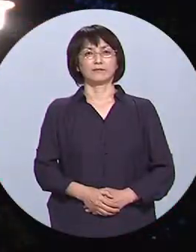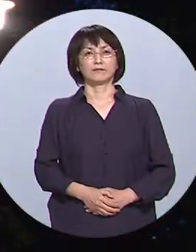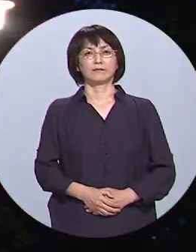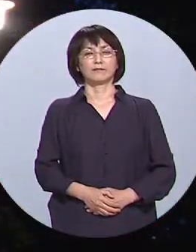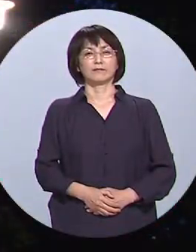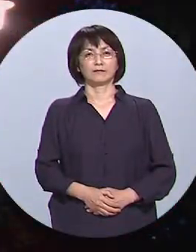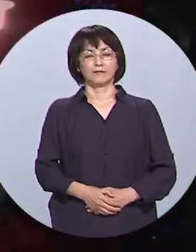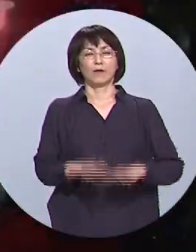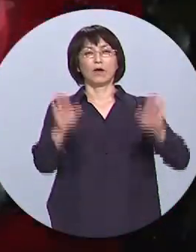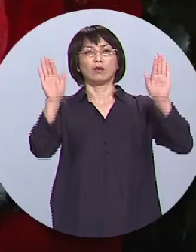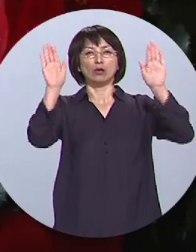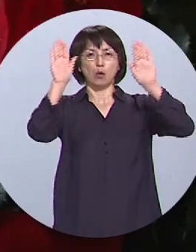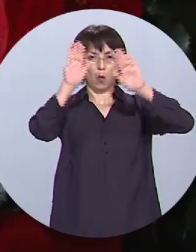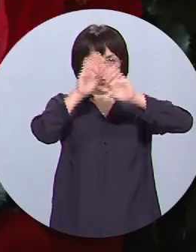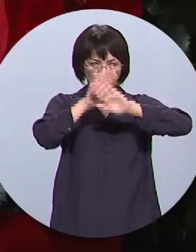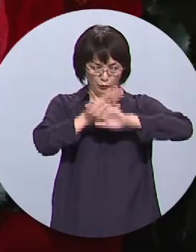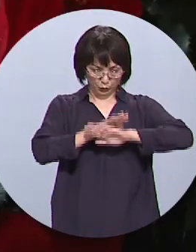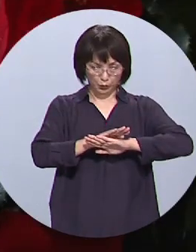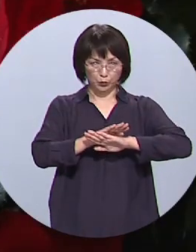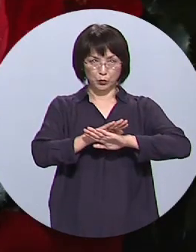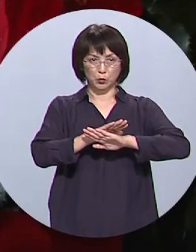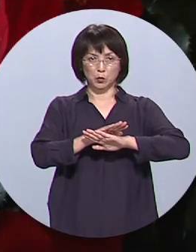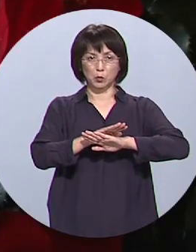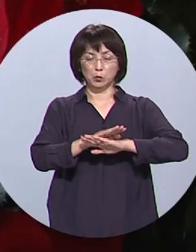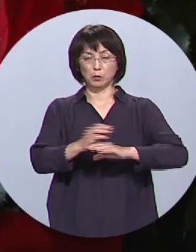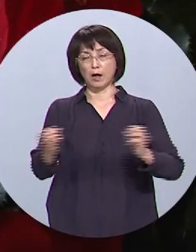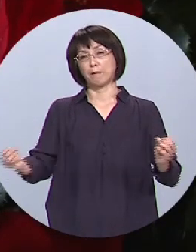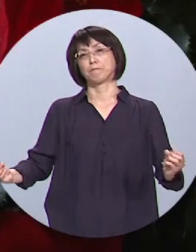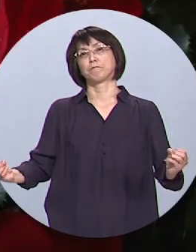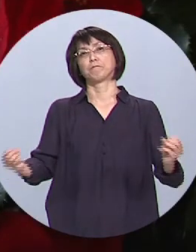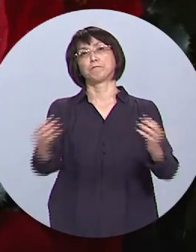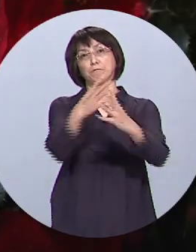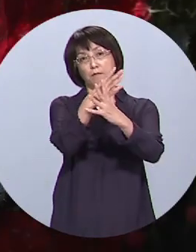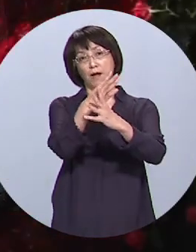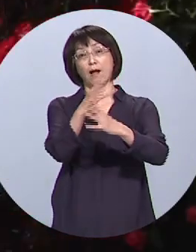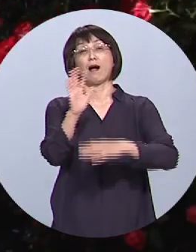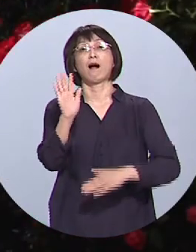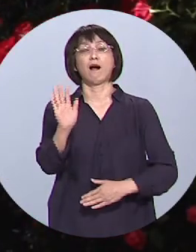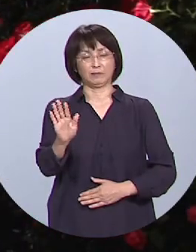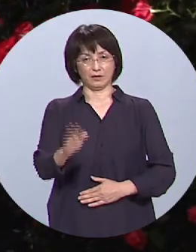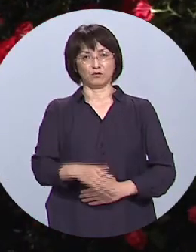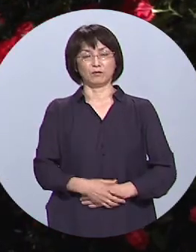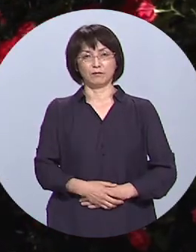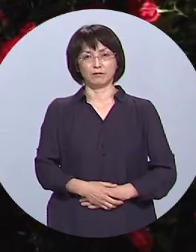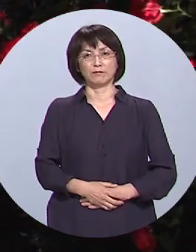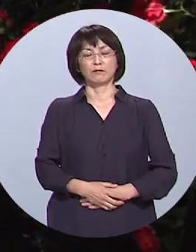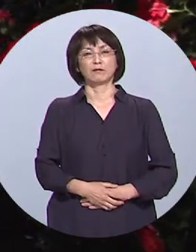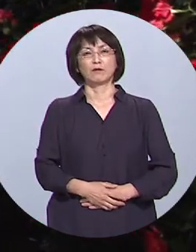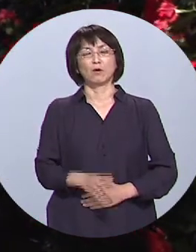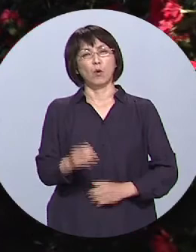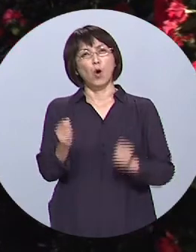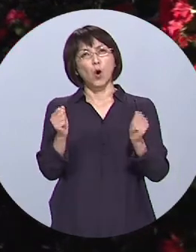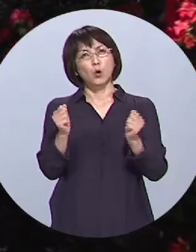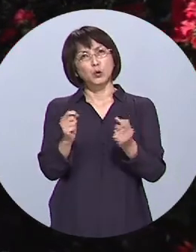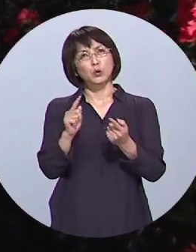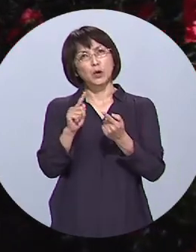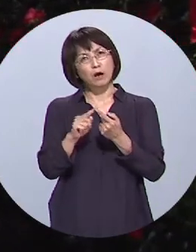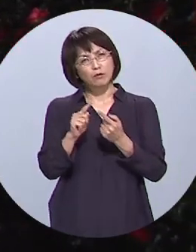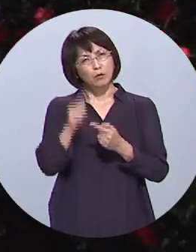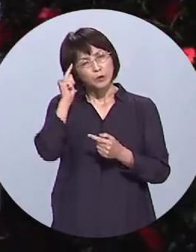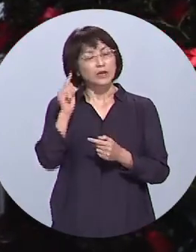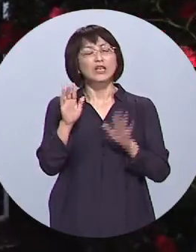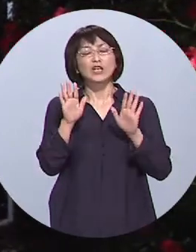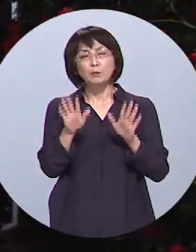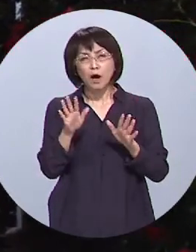そして夜にはライトアップされるんです。 ライトアップって冬だけのものじゃないんです